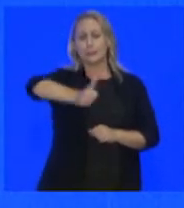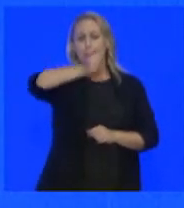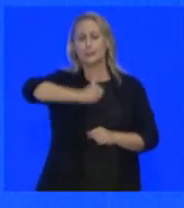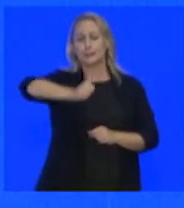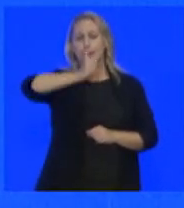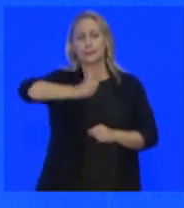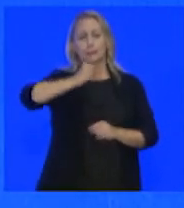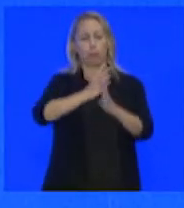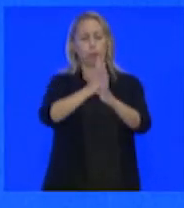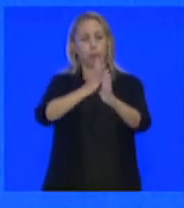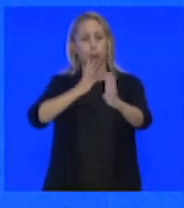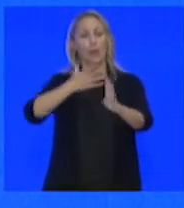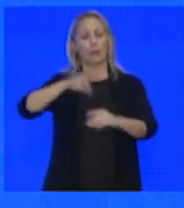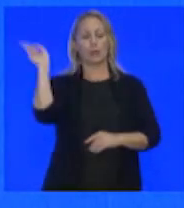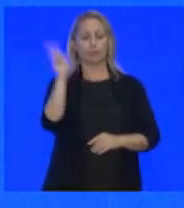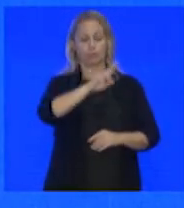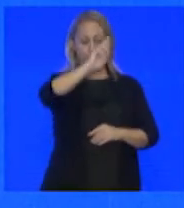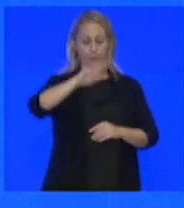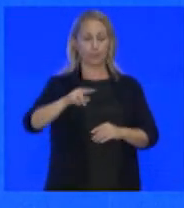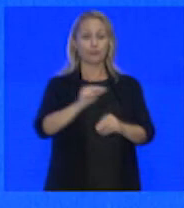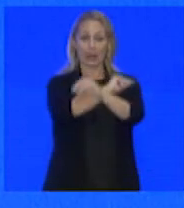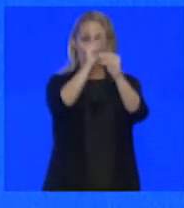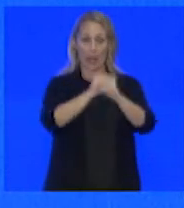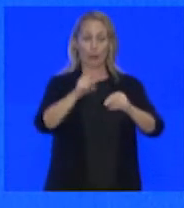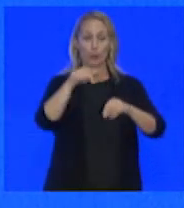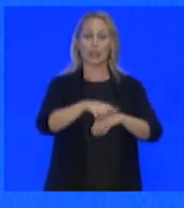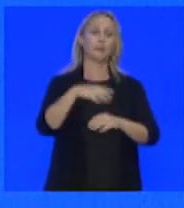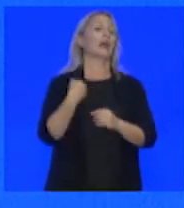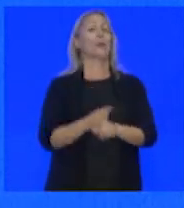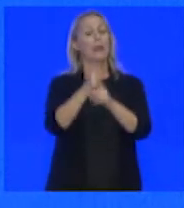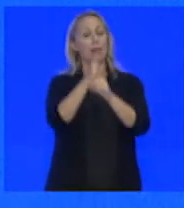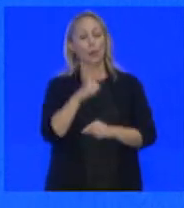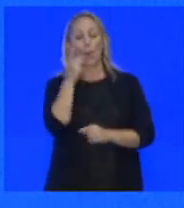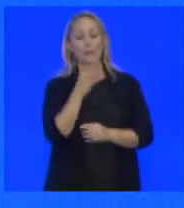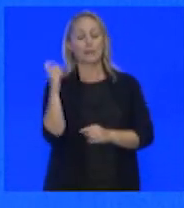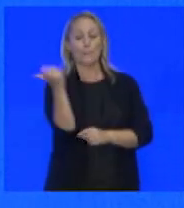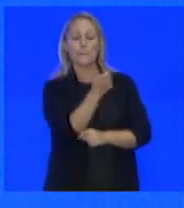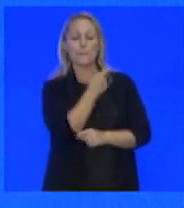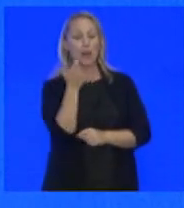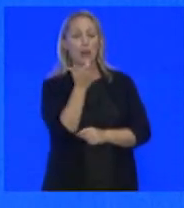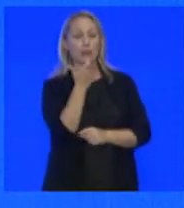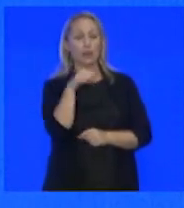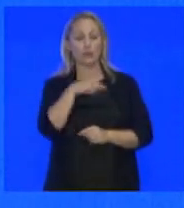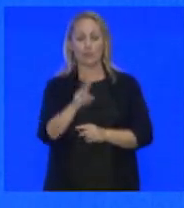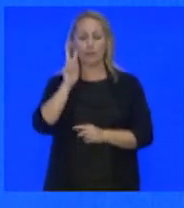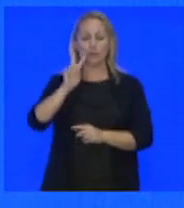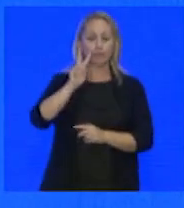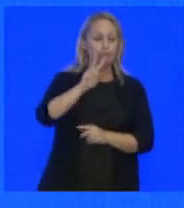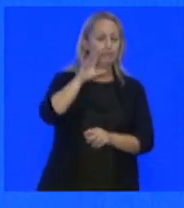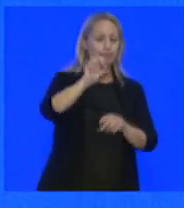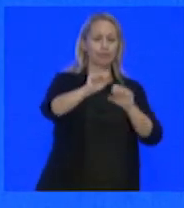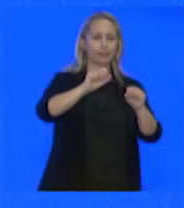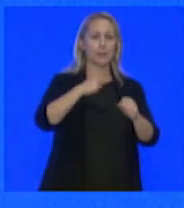θεσμοθετούμε ένα παρατηρητήριο γραφειοκρατίας με αποστολή την κυλιόμενη τη συνεχή